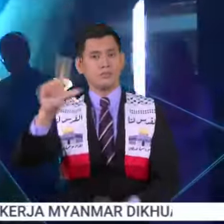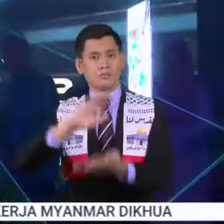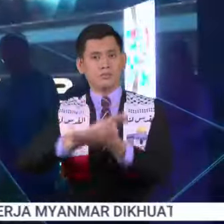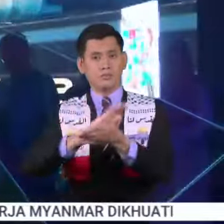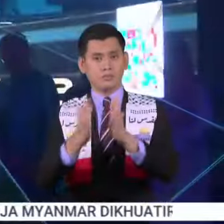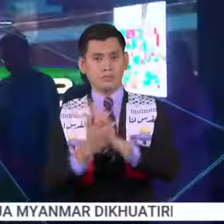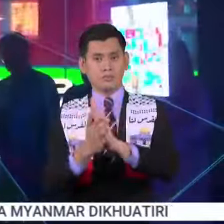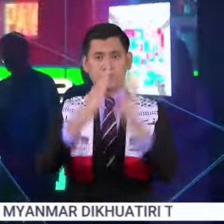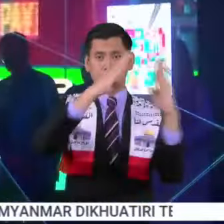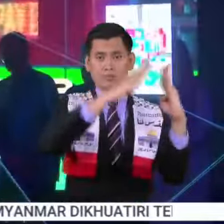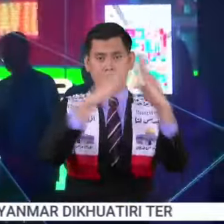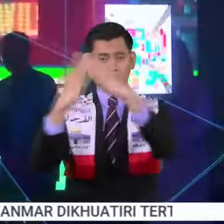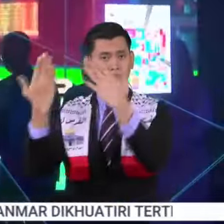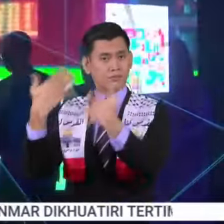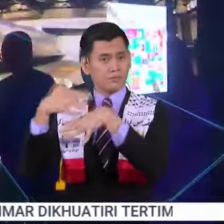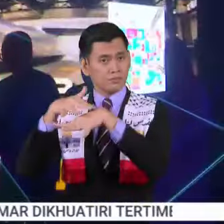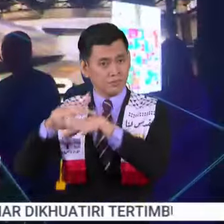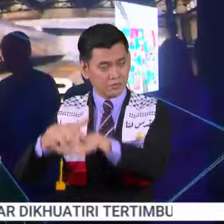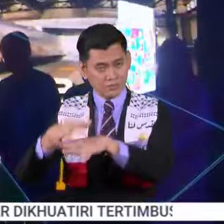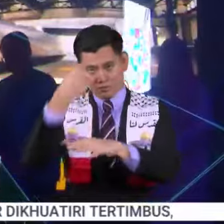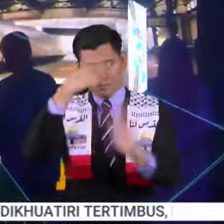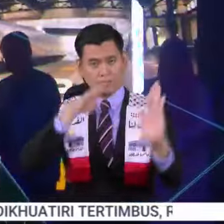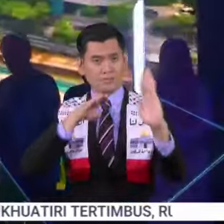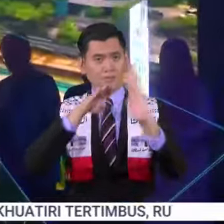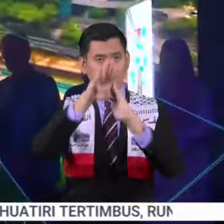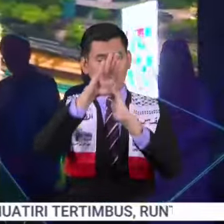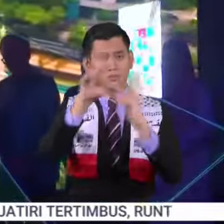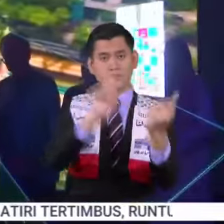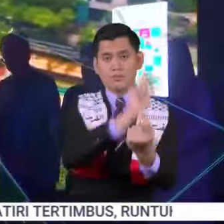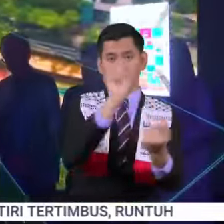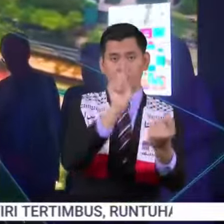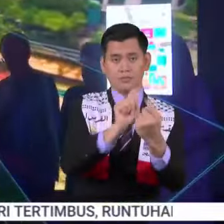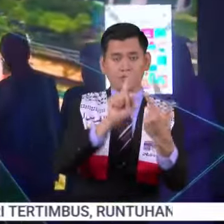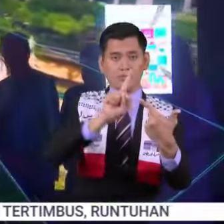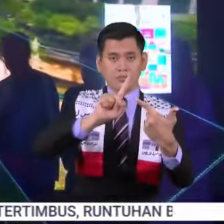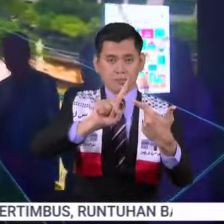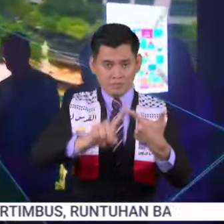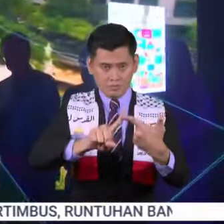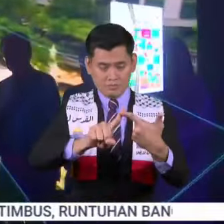inklusif berpaksikan pembangunan mampan, pengurusan